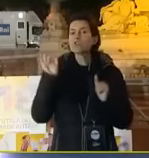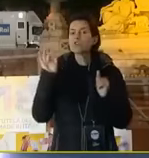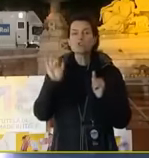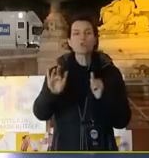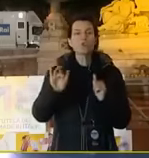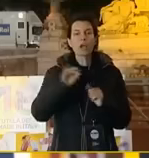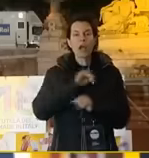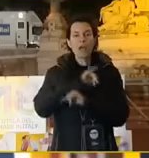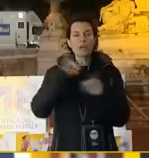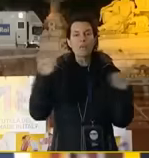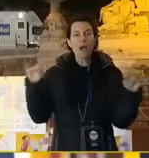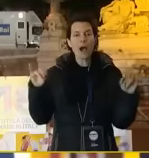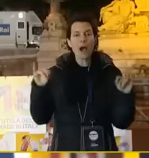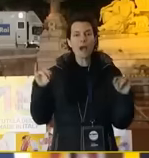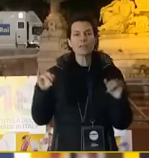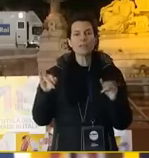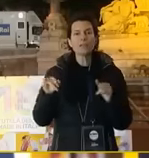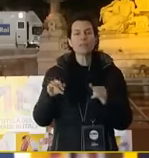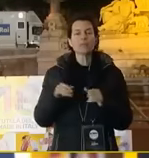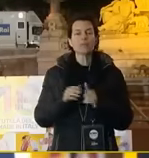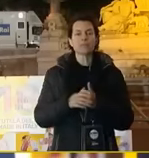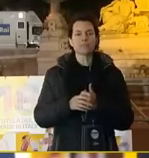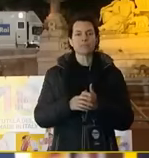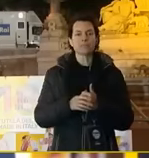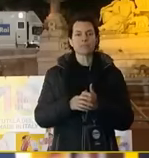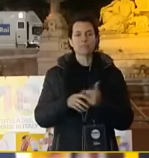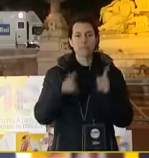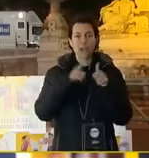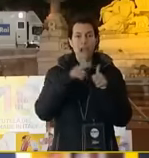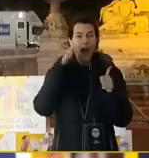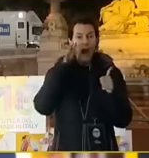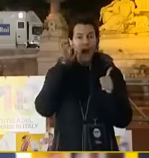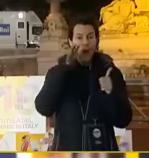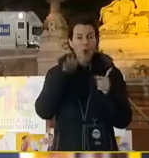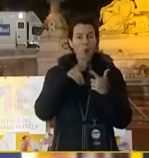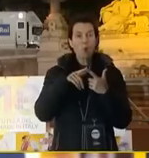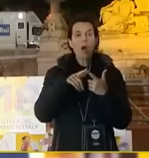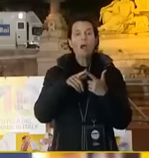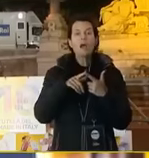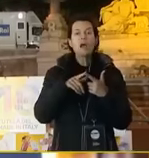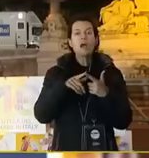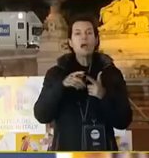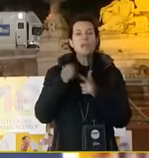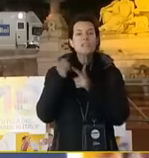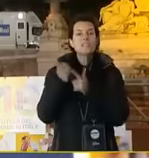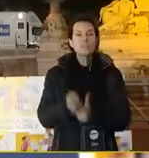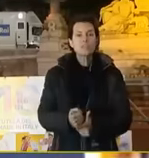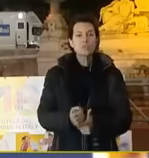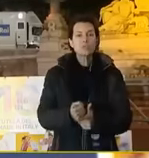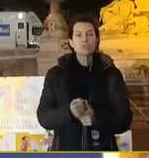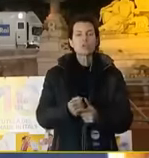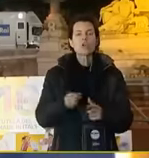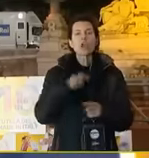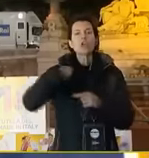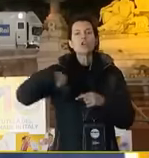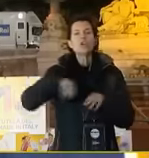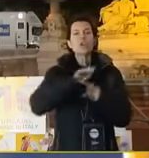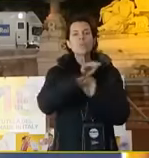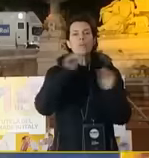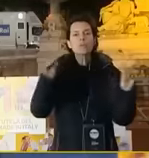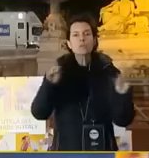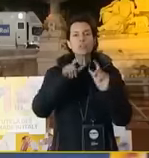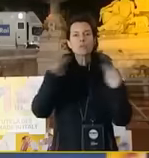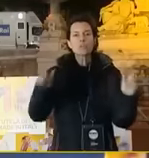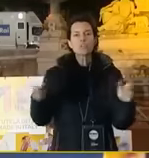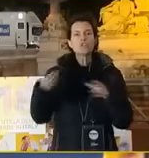i beni che sono inviolabili, come l'acqua. Abbiamo chiesto alle persone che erano all'interno dei comuni, delle regioni, del